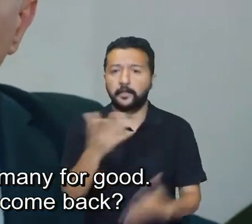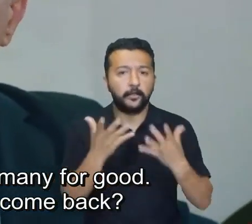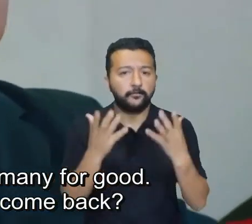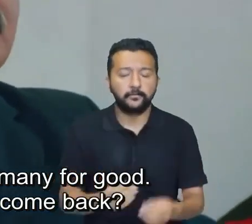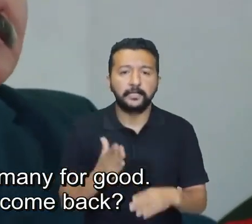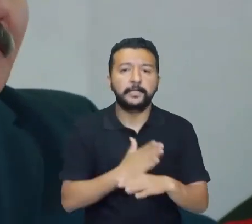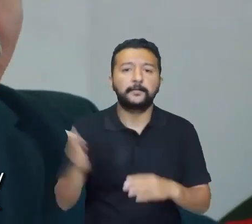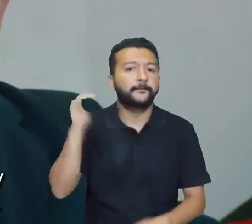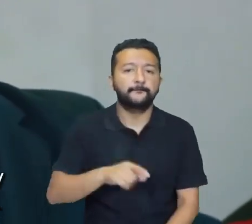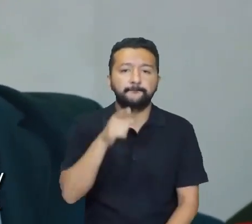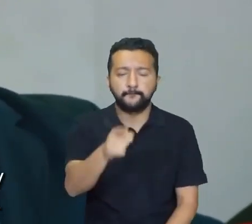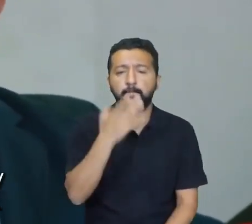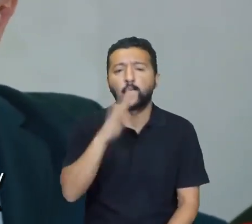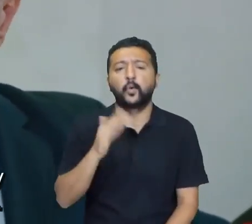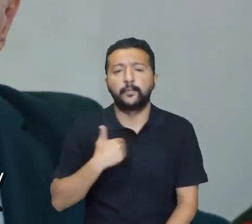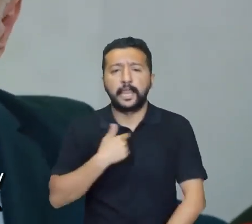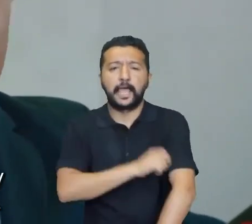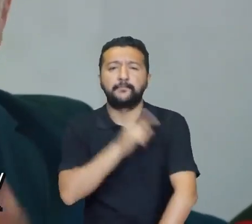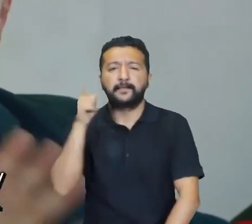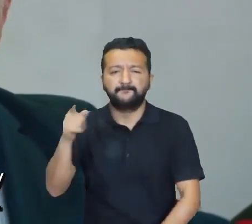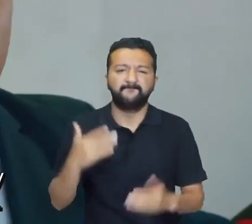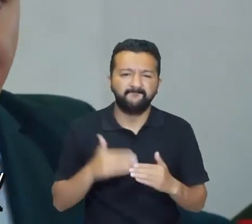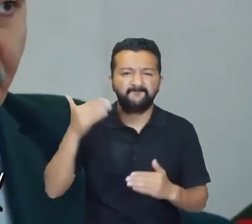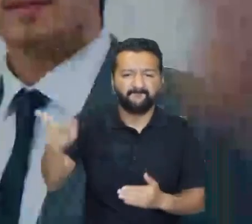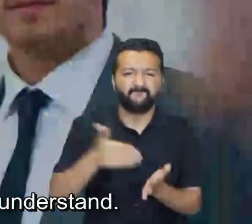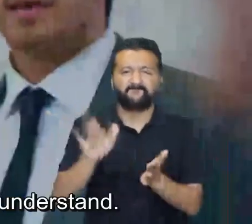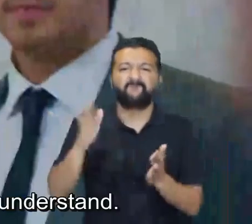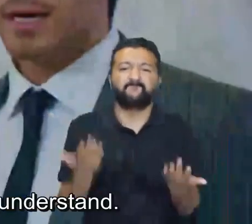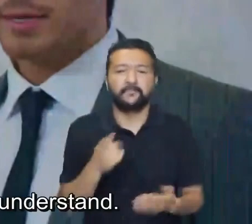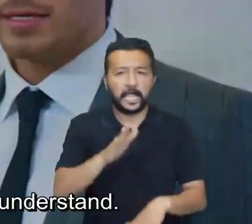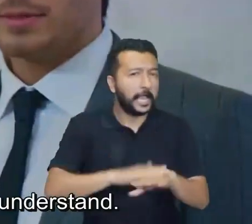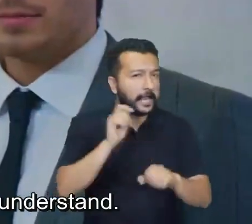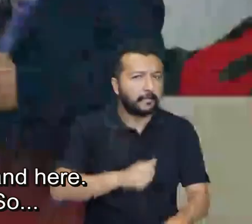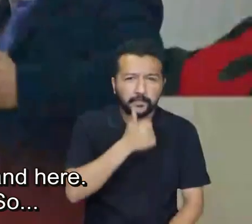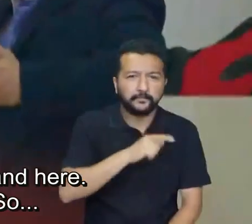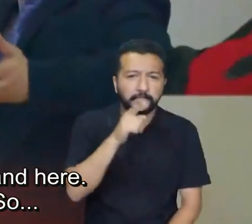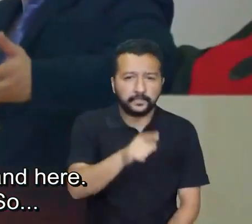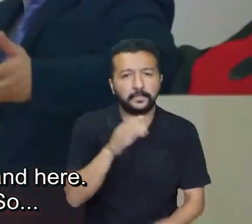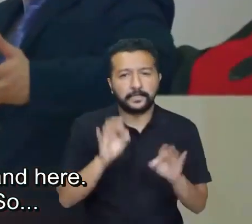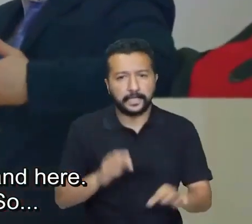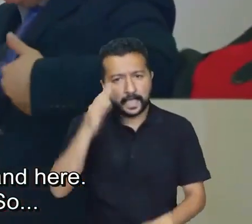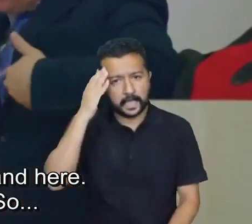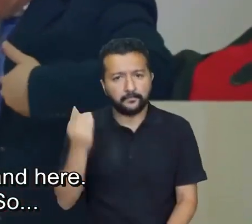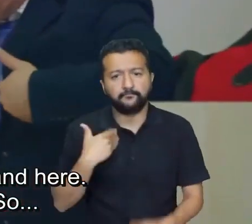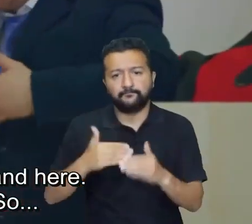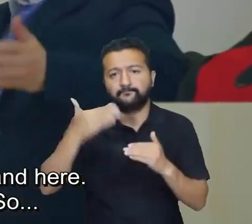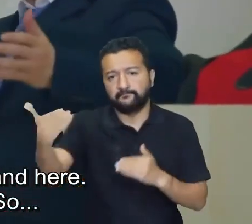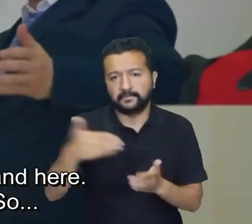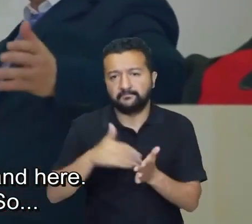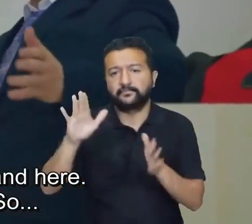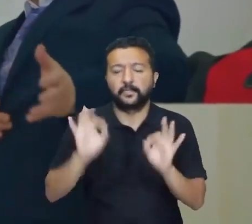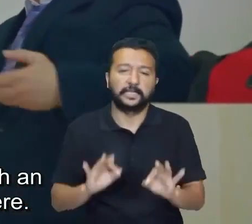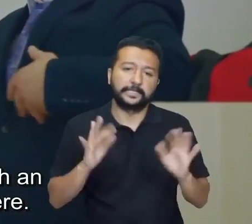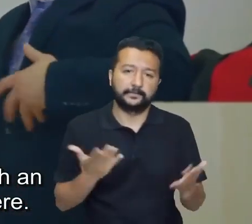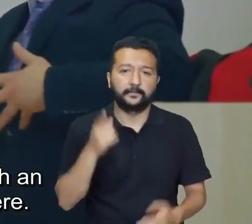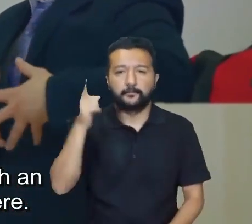oldu? Niye döndün? Yok ya, ben Almanya'yı sınırlarımın dışına çıkardım. Ne yaptın abi, anlayamadım. İşte anlamayacak bir şey yok, sınırlarımın dışına çıkardım.